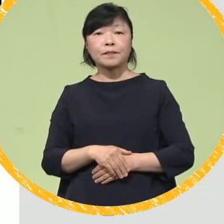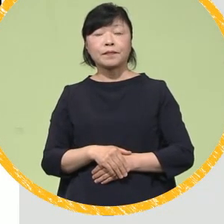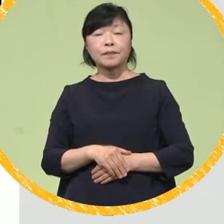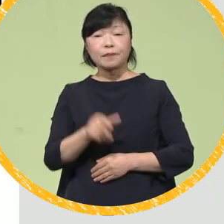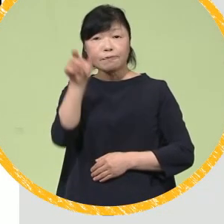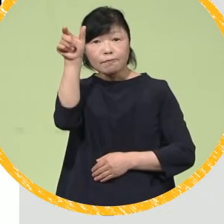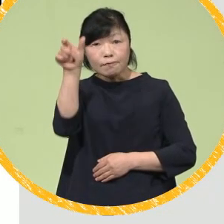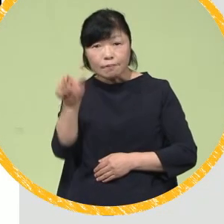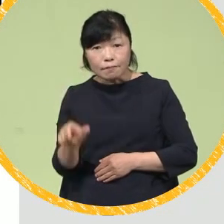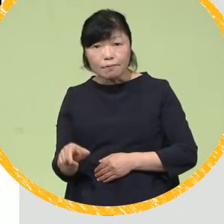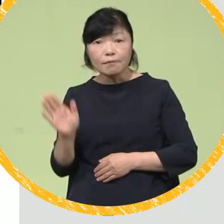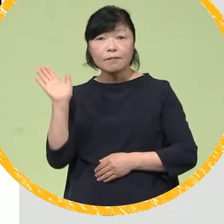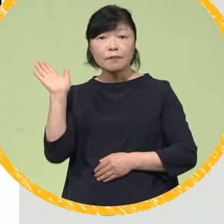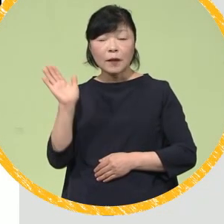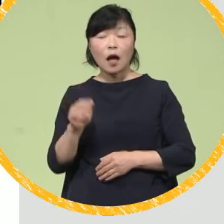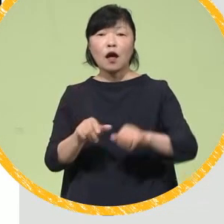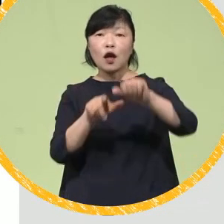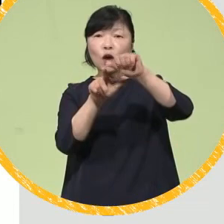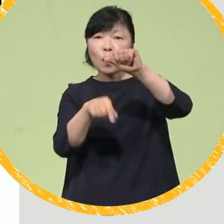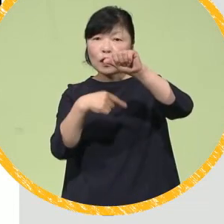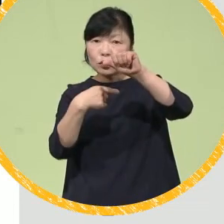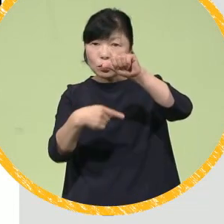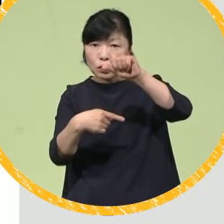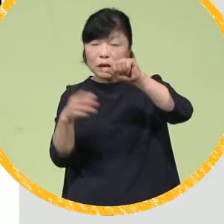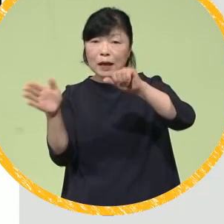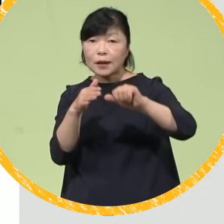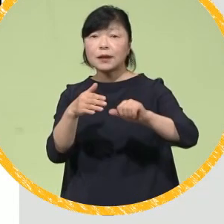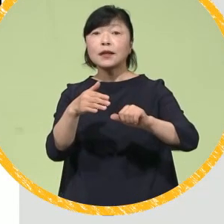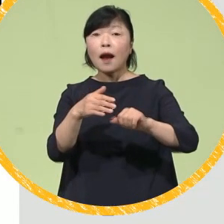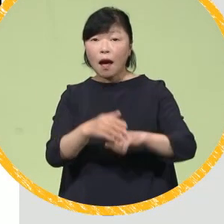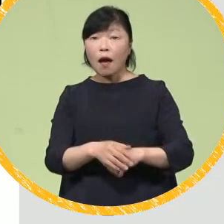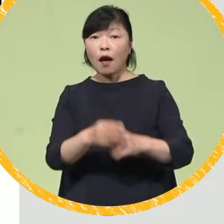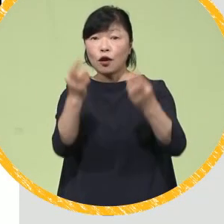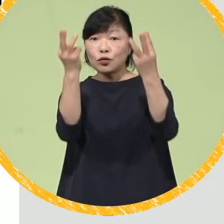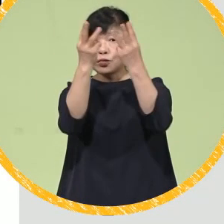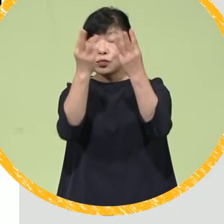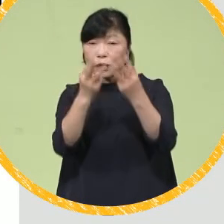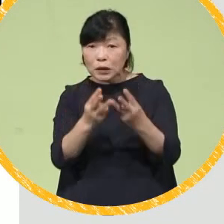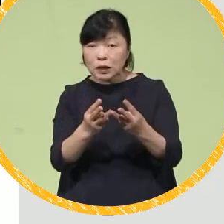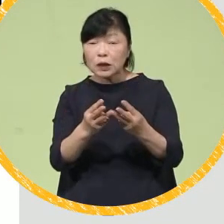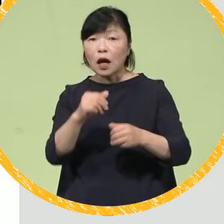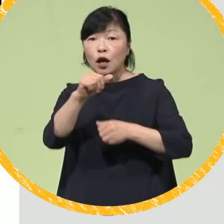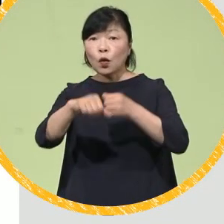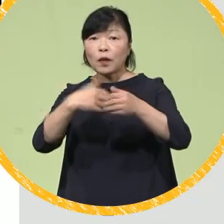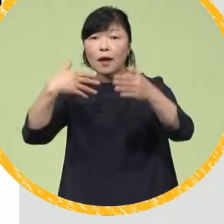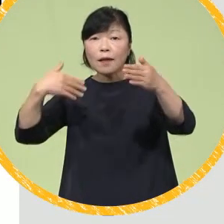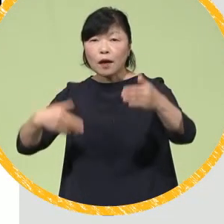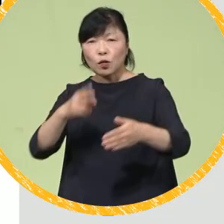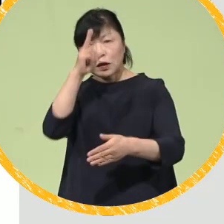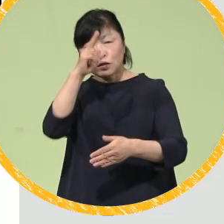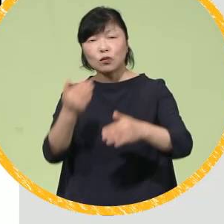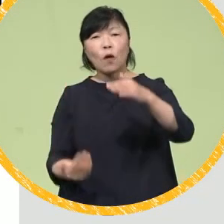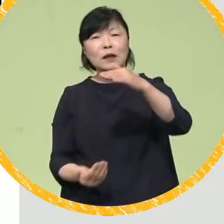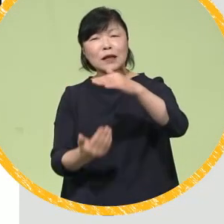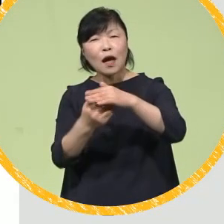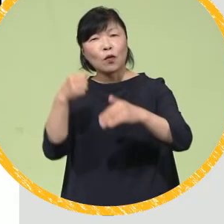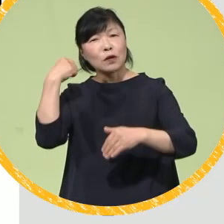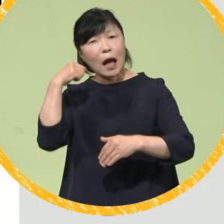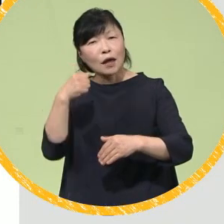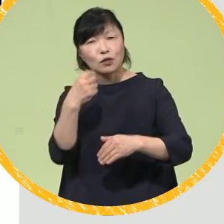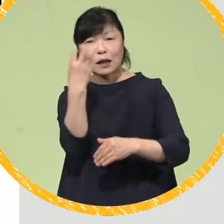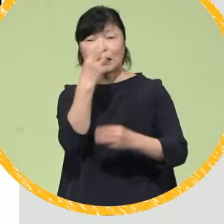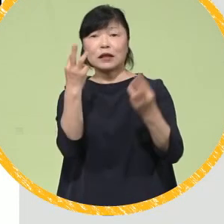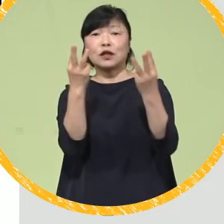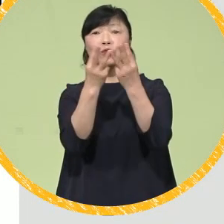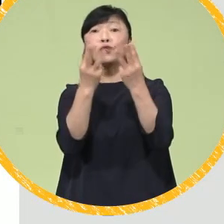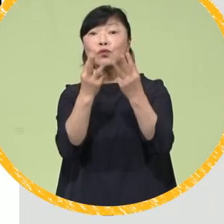ありまして、はいはい、5月1日から表しています、うんうん、これ過去5年間における昼間の最高の暑さ指数になります